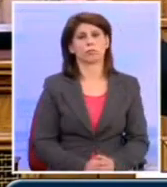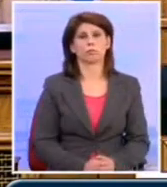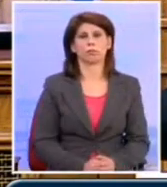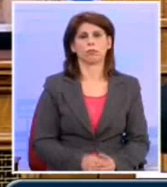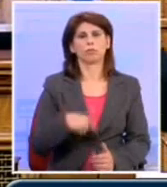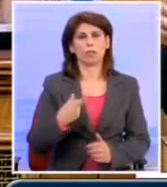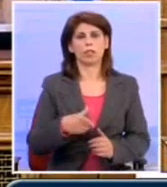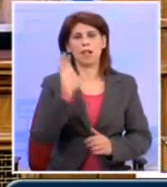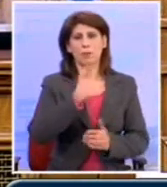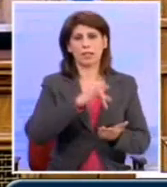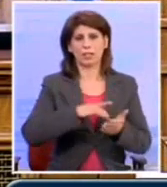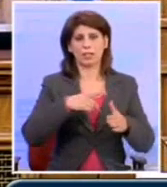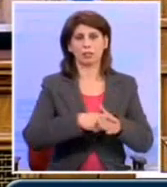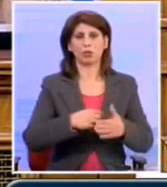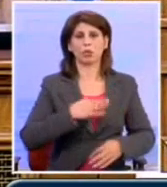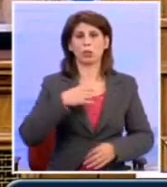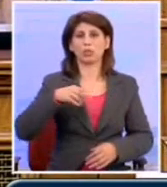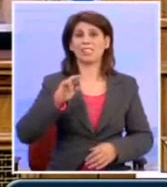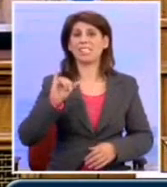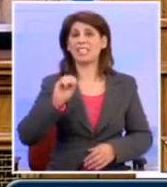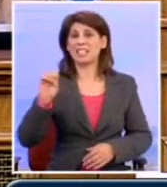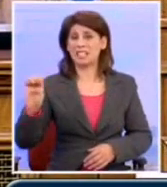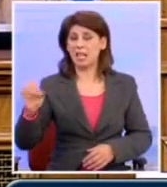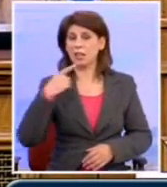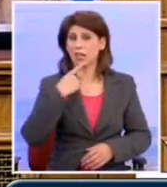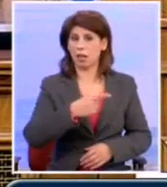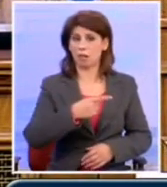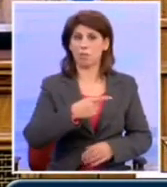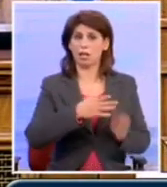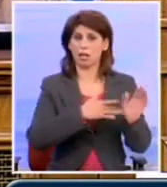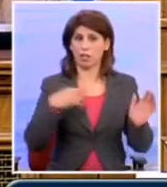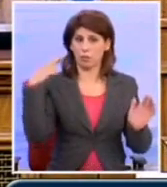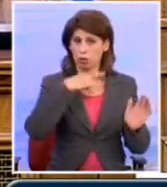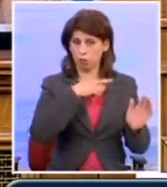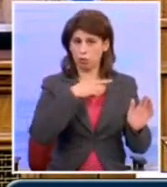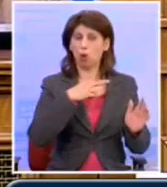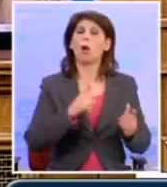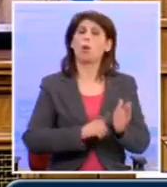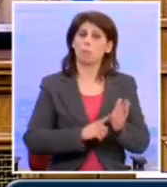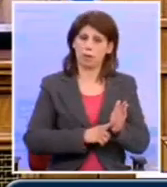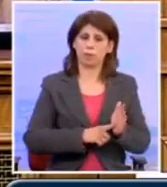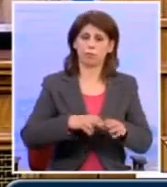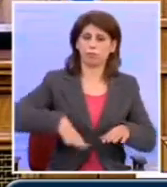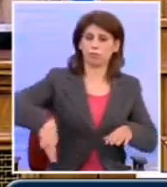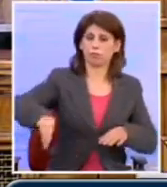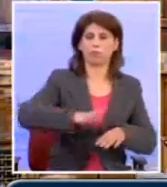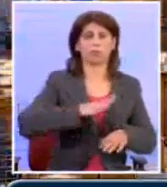τότε ήρθε η Ευρωπαϊκή Κεντρική Τράπεζα του κ. Τρισέ και είπε στον Ιρλανδό Πρωθυπουργό ότι πρέπει ο λαός να